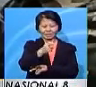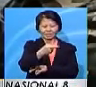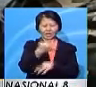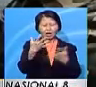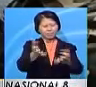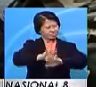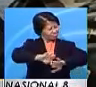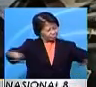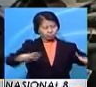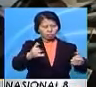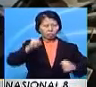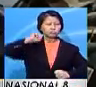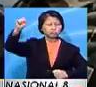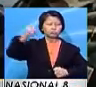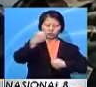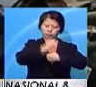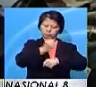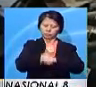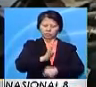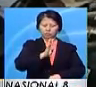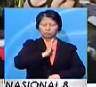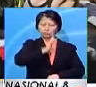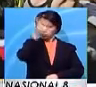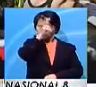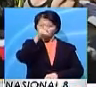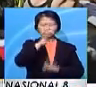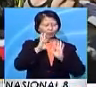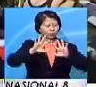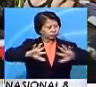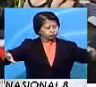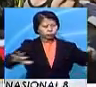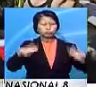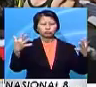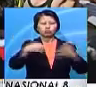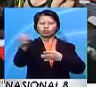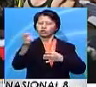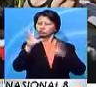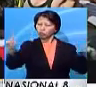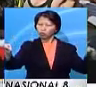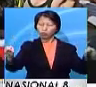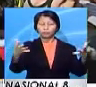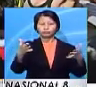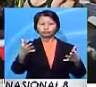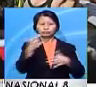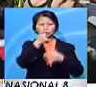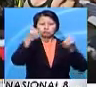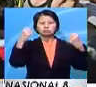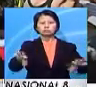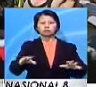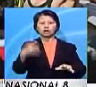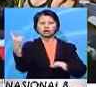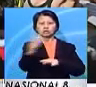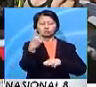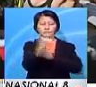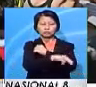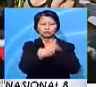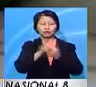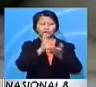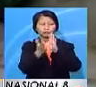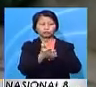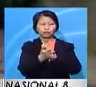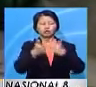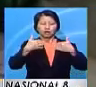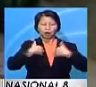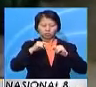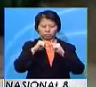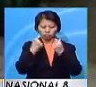mahukan kemerdekaan dan membentuk kerajaan sendiri tanpa campur tangan pihak luar. Ekoran kedegilan kedua-dua negara tersebut maka